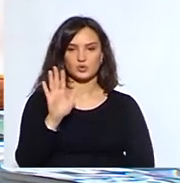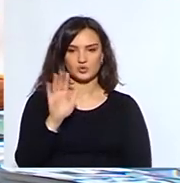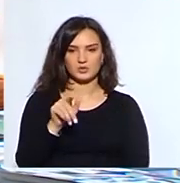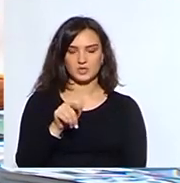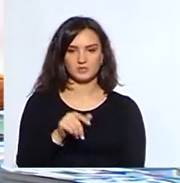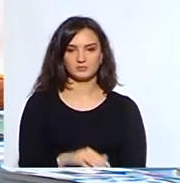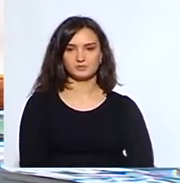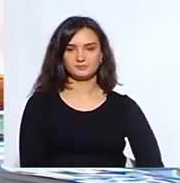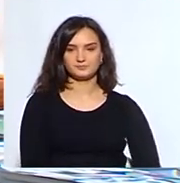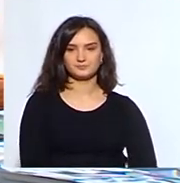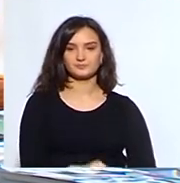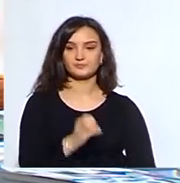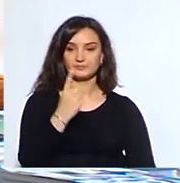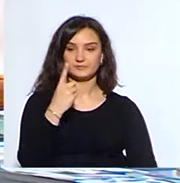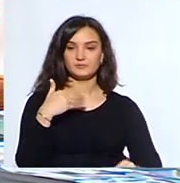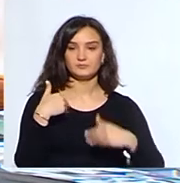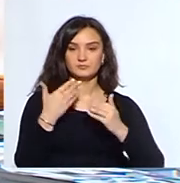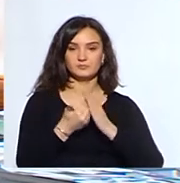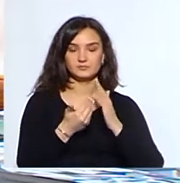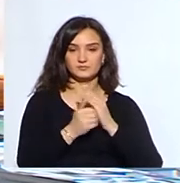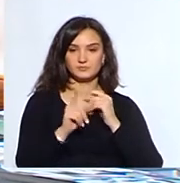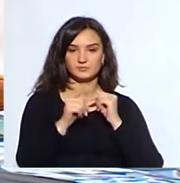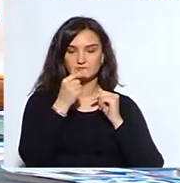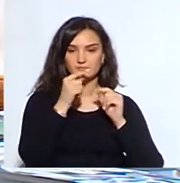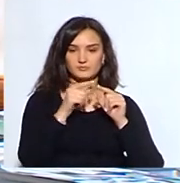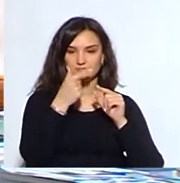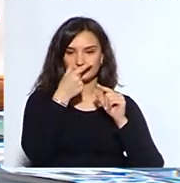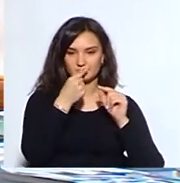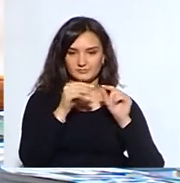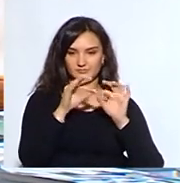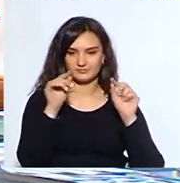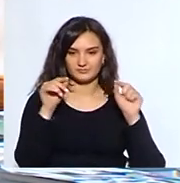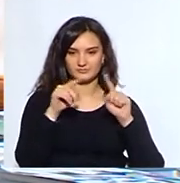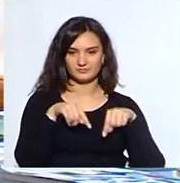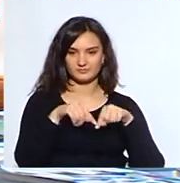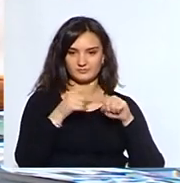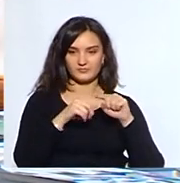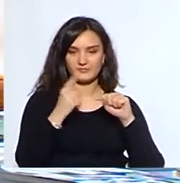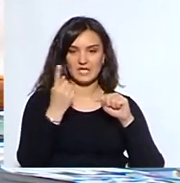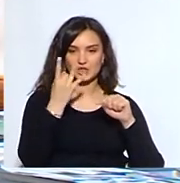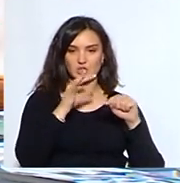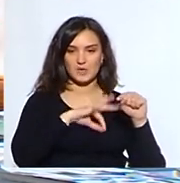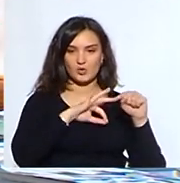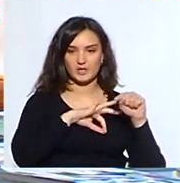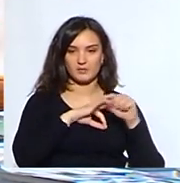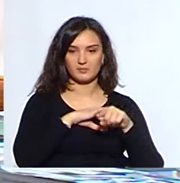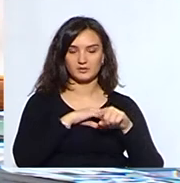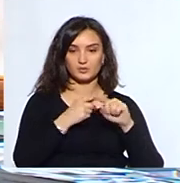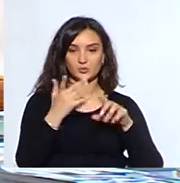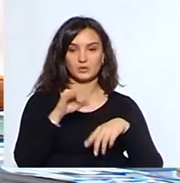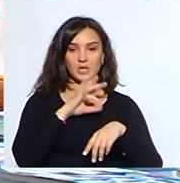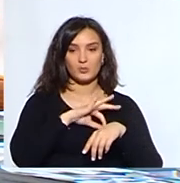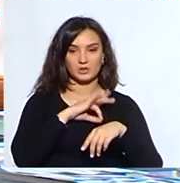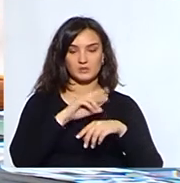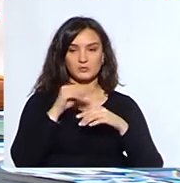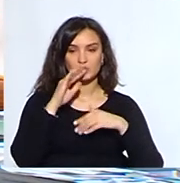ატარებთ. Კიდევ ერთი რჩევა, ხელსახოცები ერთჯერადი. Მიაქციეთ ყურადღება, ერთჯერადი. Თუ თქვენ ის